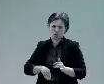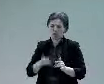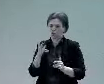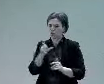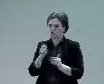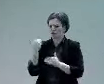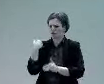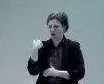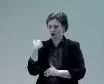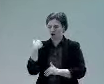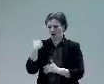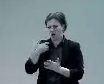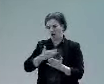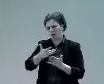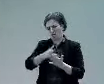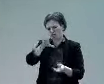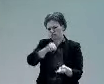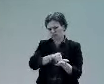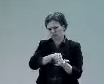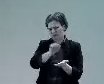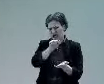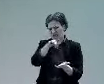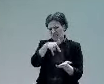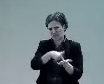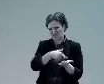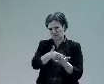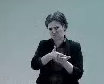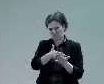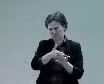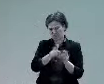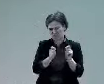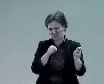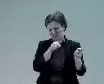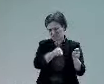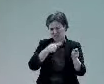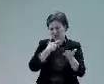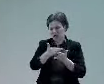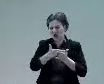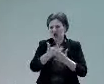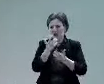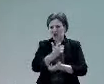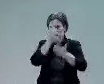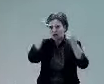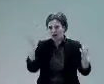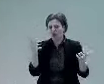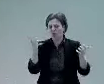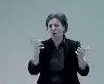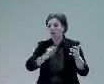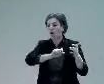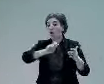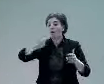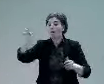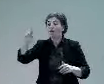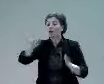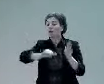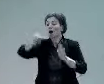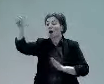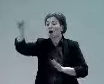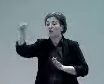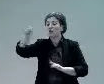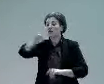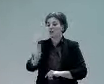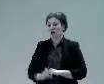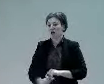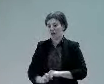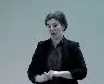il rapporto della storica rivista The Lancet l'ha detto chiaramente, ha dato il primato purtroppo all'Italia